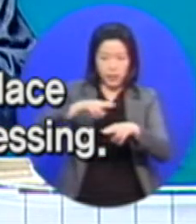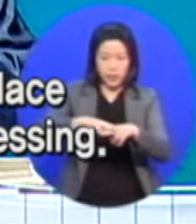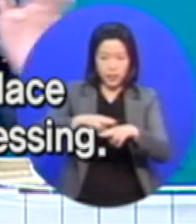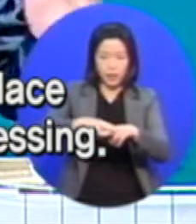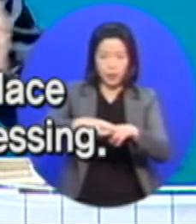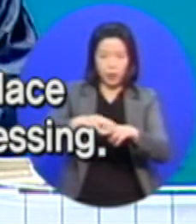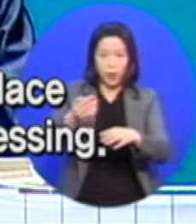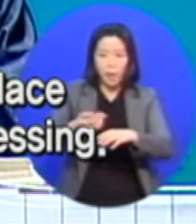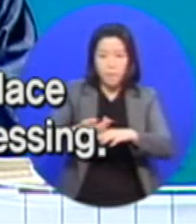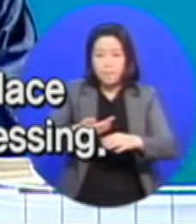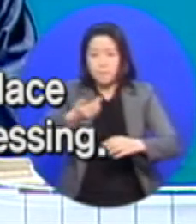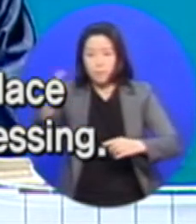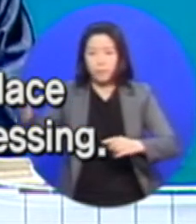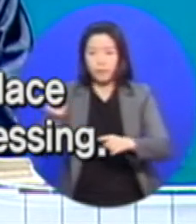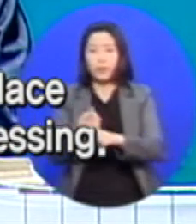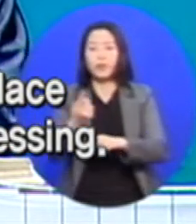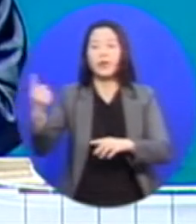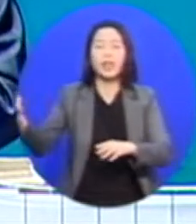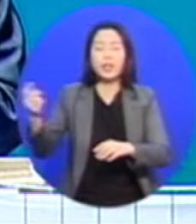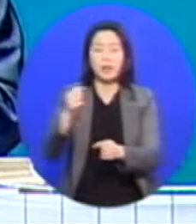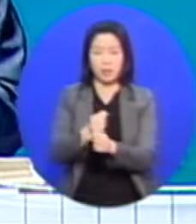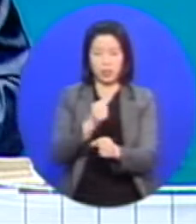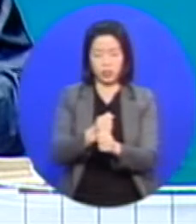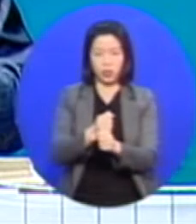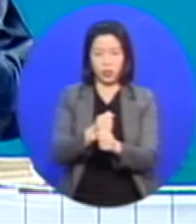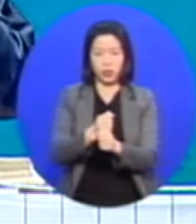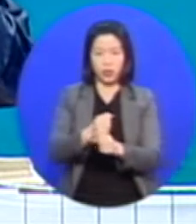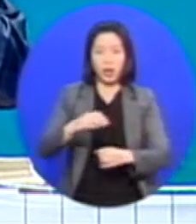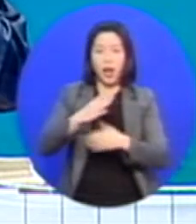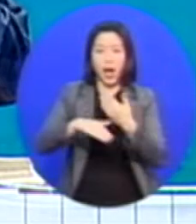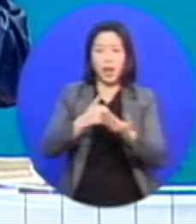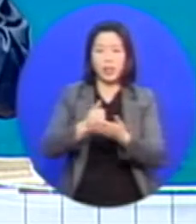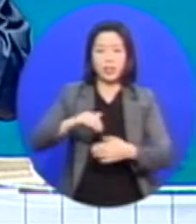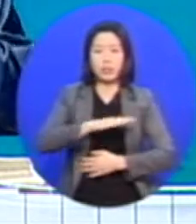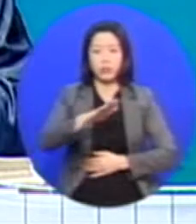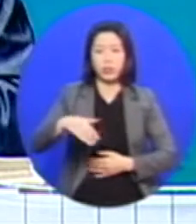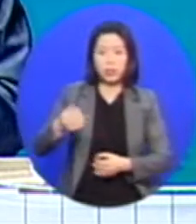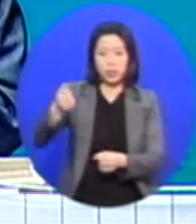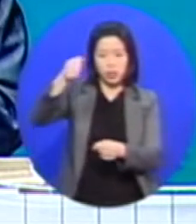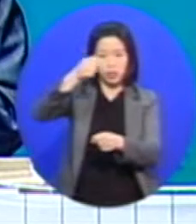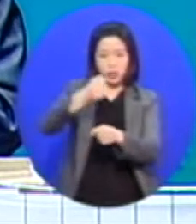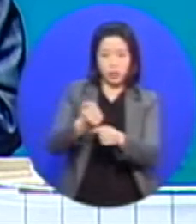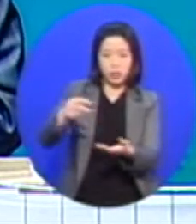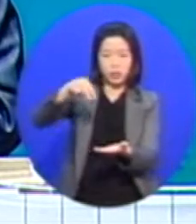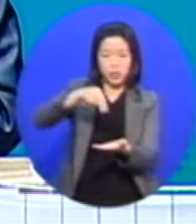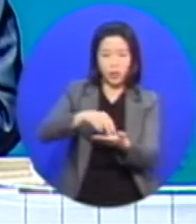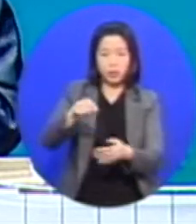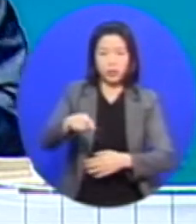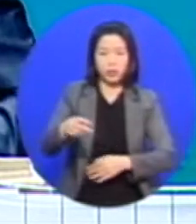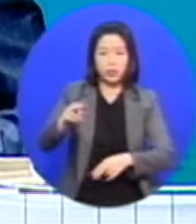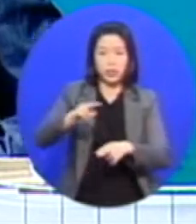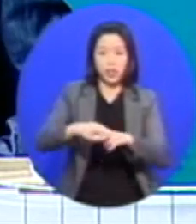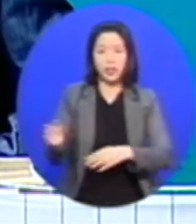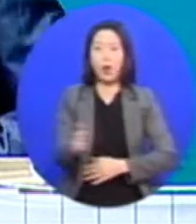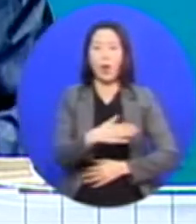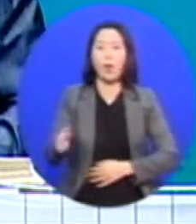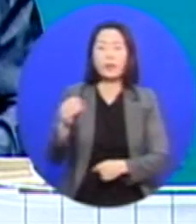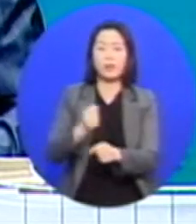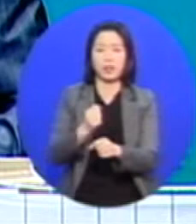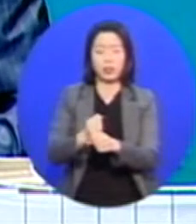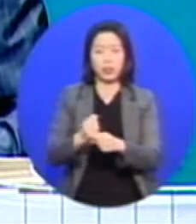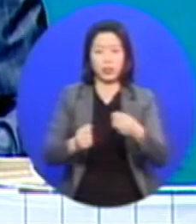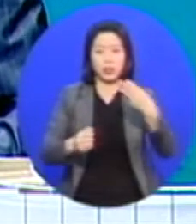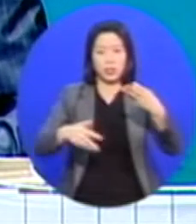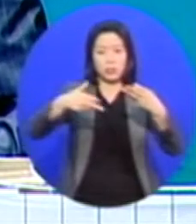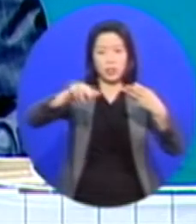벗어나게 만드는 거에요 하나님이 우리를 세우신 그 자리에 서있지 못하도록 만드는 겁니다 13절